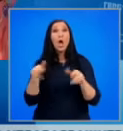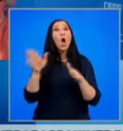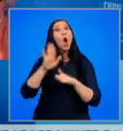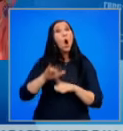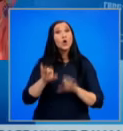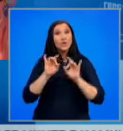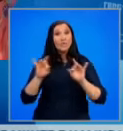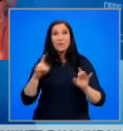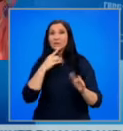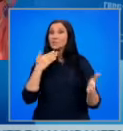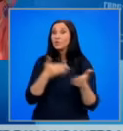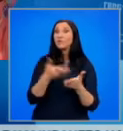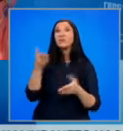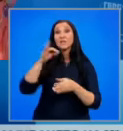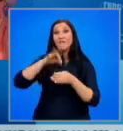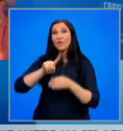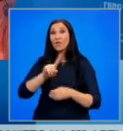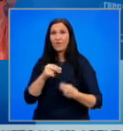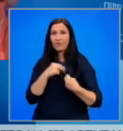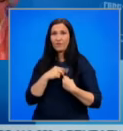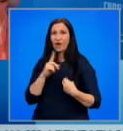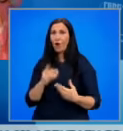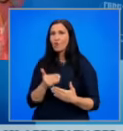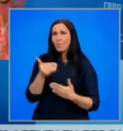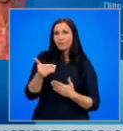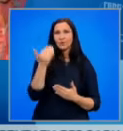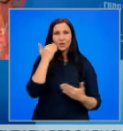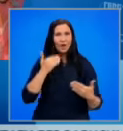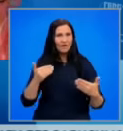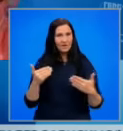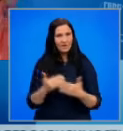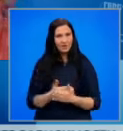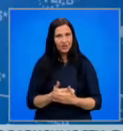още за мотивите за този вот на недоверие, който предстои. Добър вечер, Ирина.